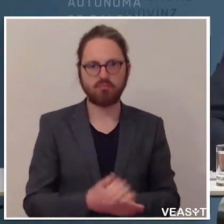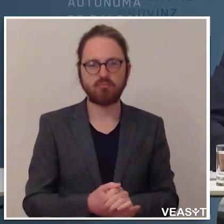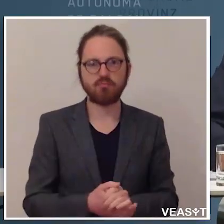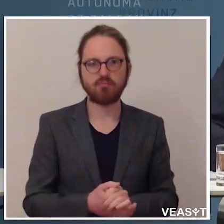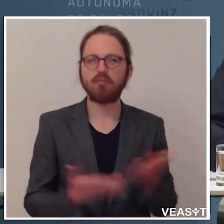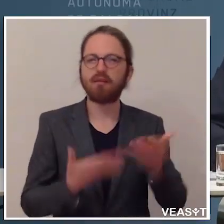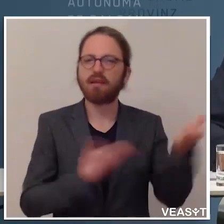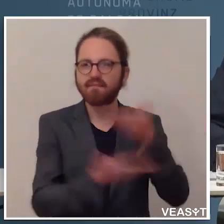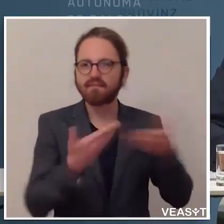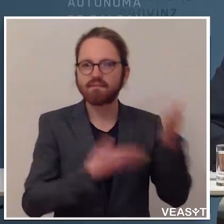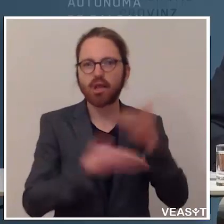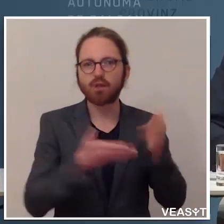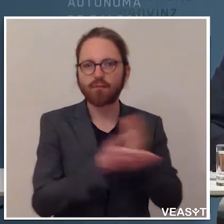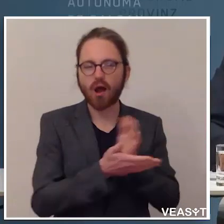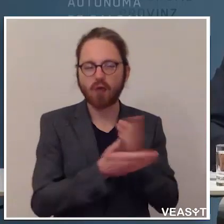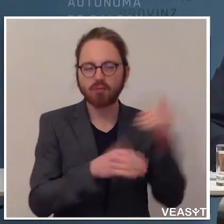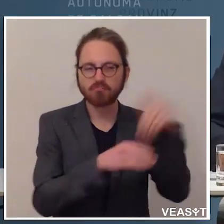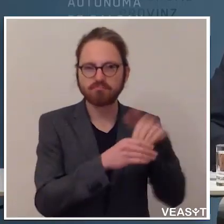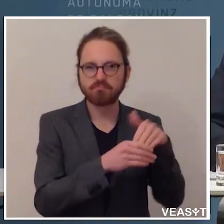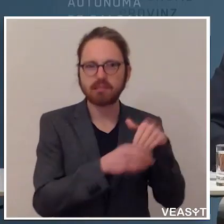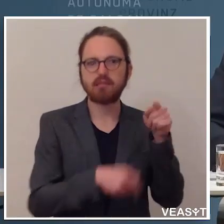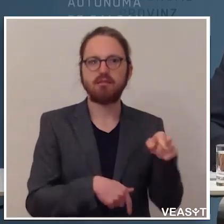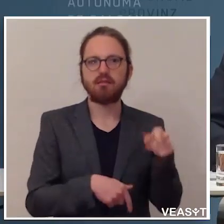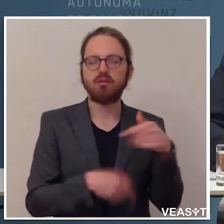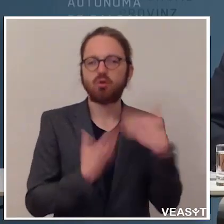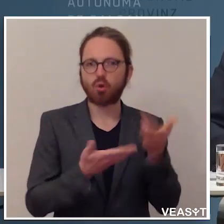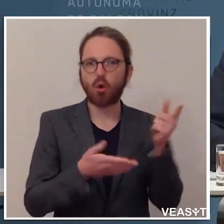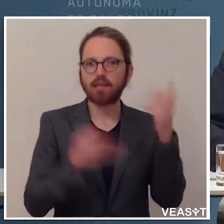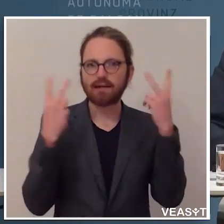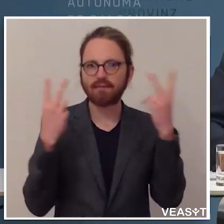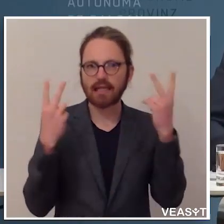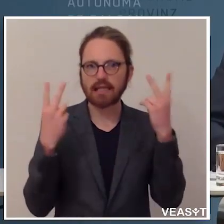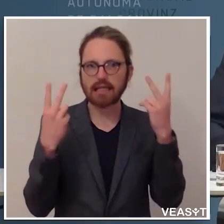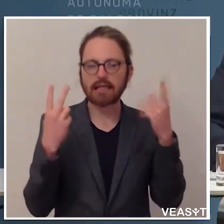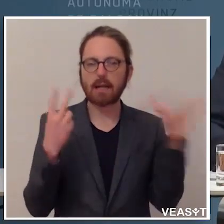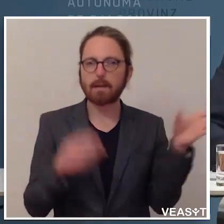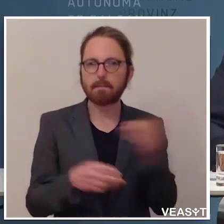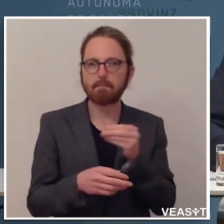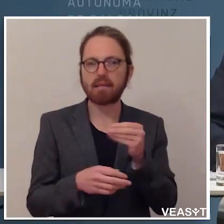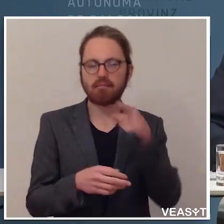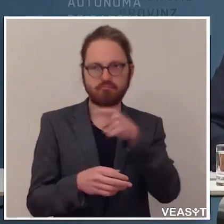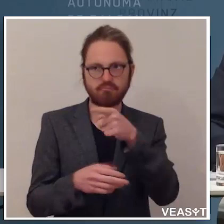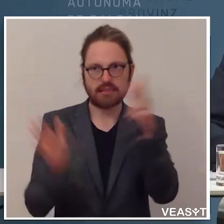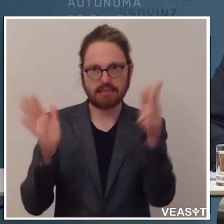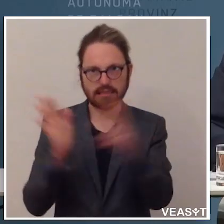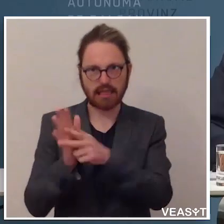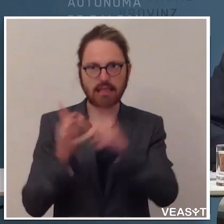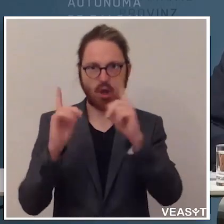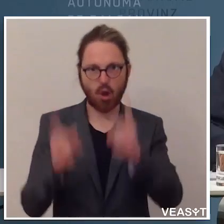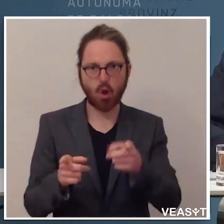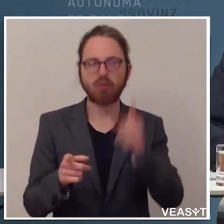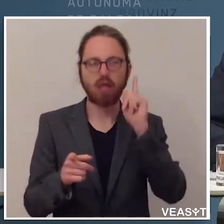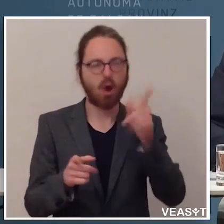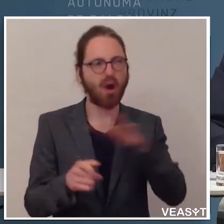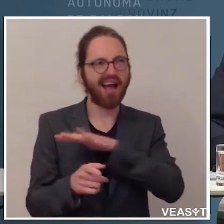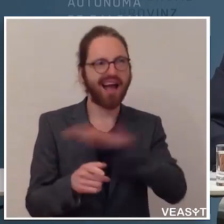wirtschaftlichen Aktivitäten anbelangt, so ist es ganz wichtig, dass man mit Inkrafttreten dieses Gesetzes dann auch alle